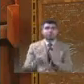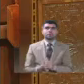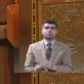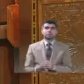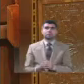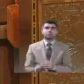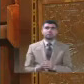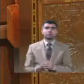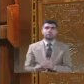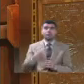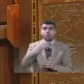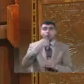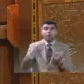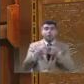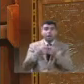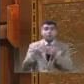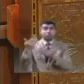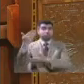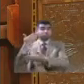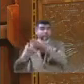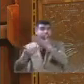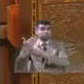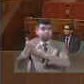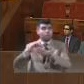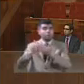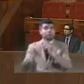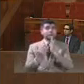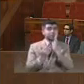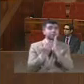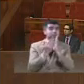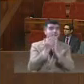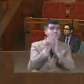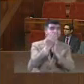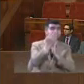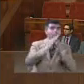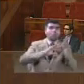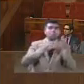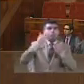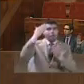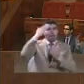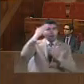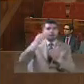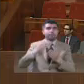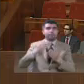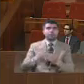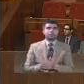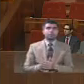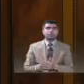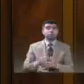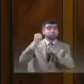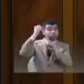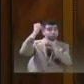كذلك، الاستثمارات تزداد يوما بعد يوم، ومن الأوراش